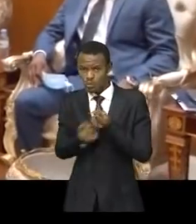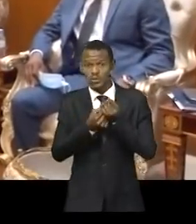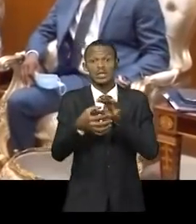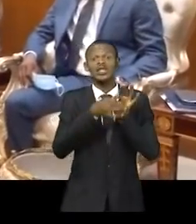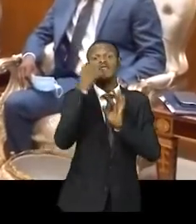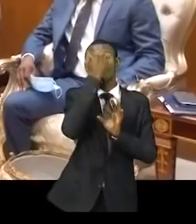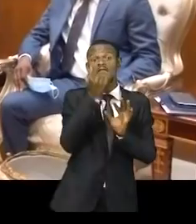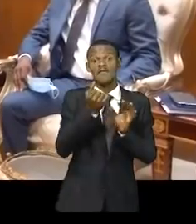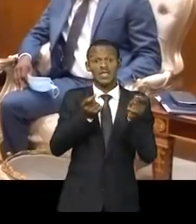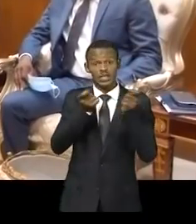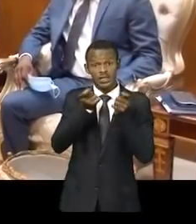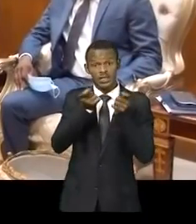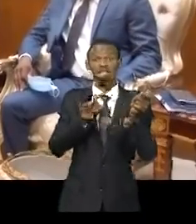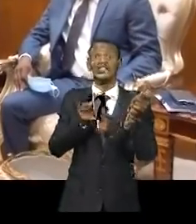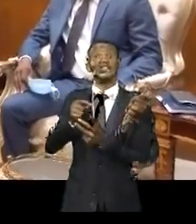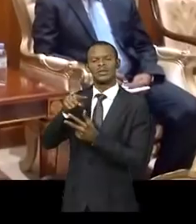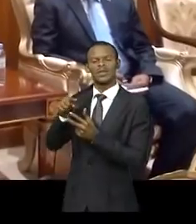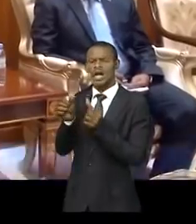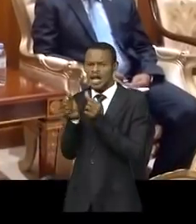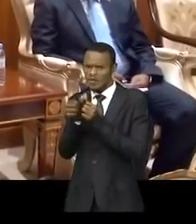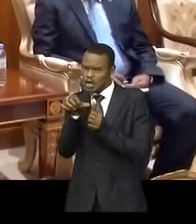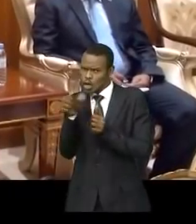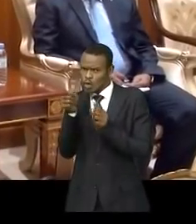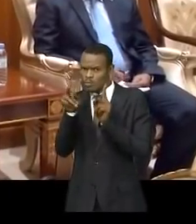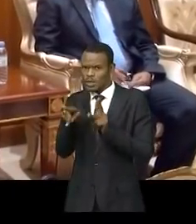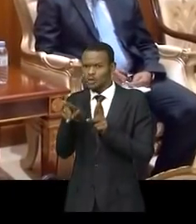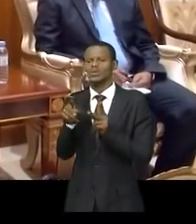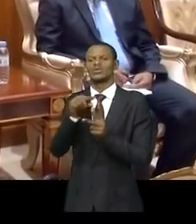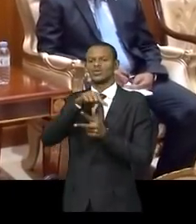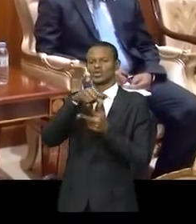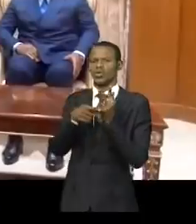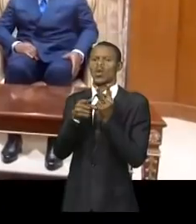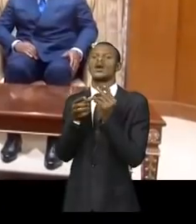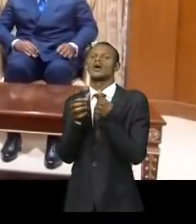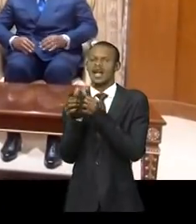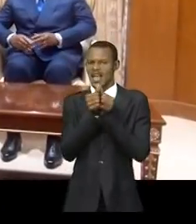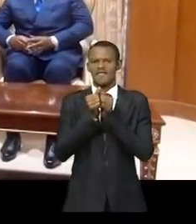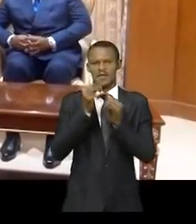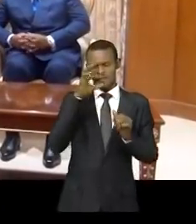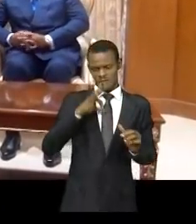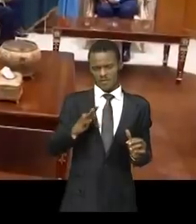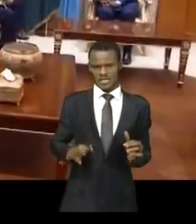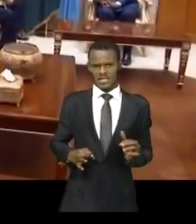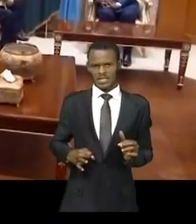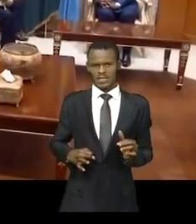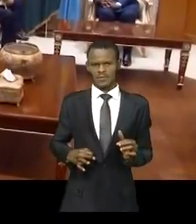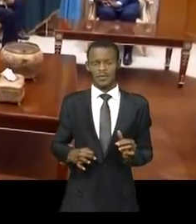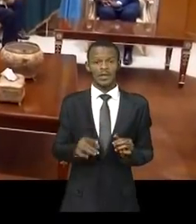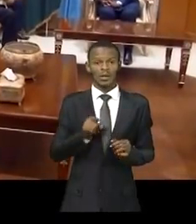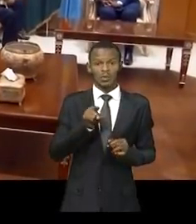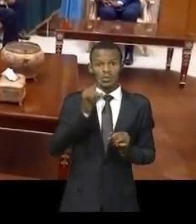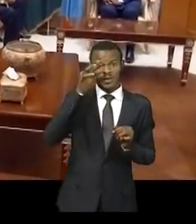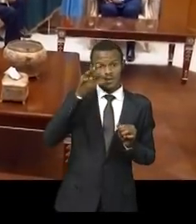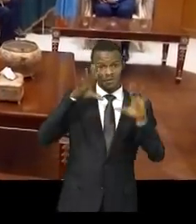conseiller principal au Collège Diplomatie, Christian Boucheri. La visite du président en exercice de l'Union africaine dans ces